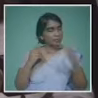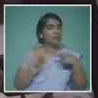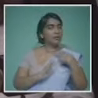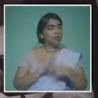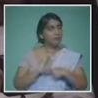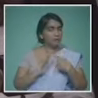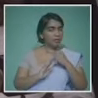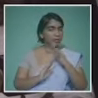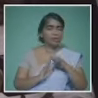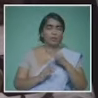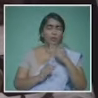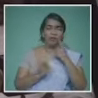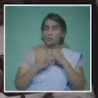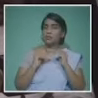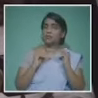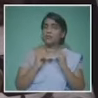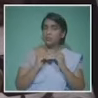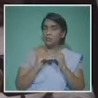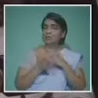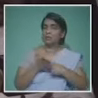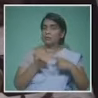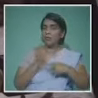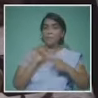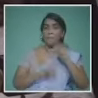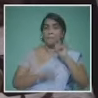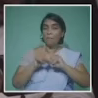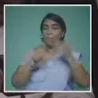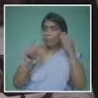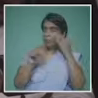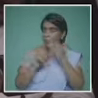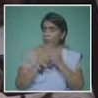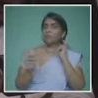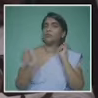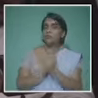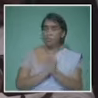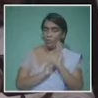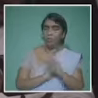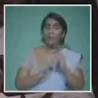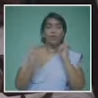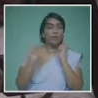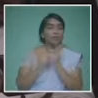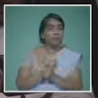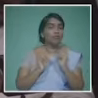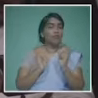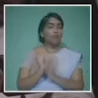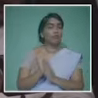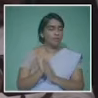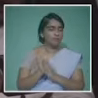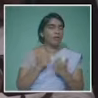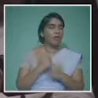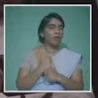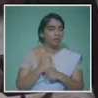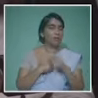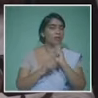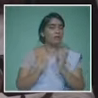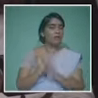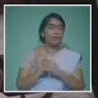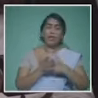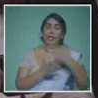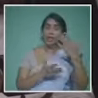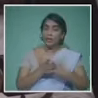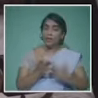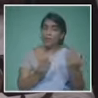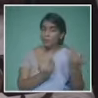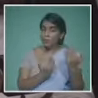රටේ තිබිච්ච සමානුපාතික ක්‍රමය පාර්ලිමේන්තු සම්බන්ධයෙන්. ඒක වෙනස් කරන්න ඕනේ. ඒක වෙනස් කරන්න කමිටුපත් කරමු. ඒ කමිටු වාර්තා